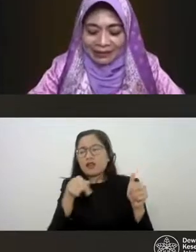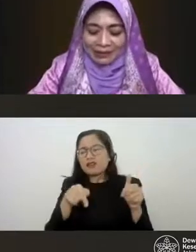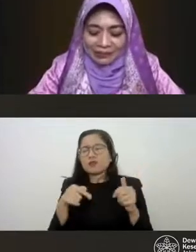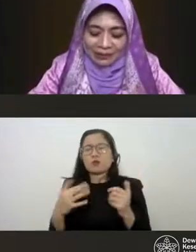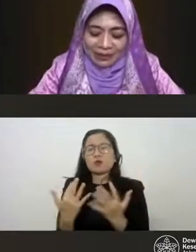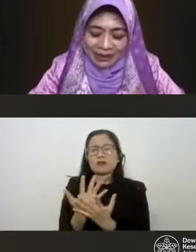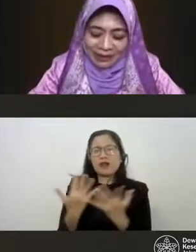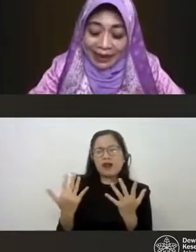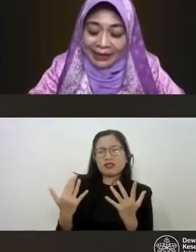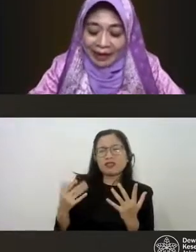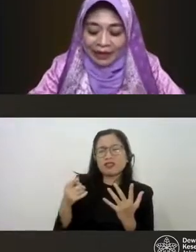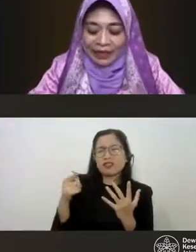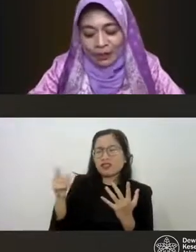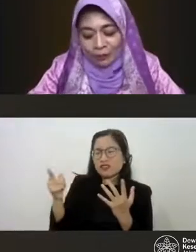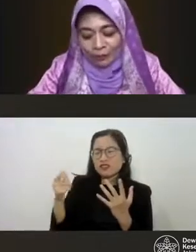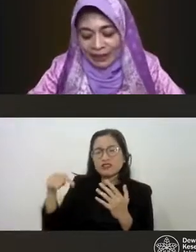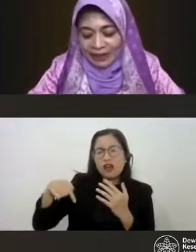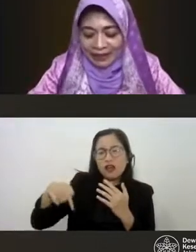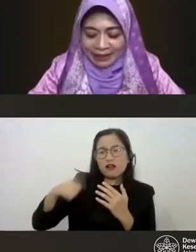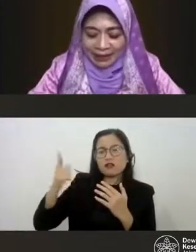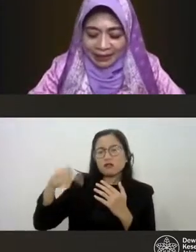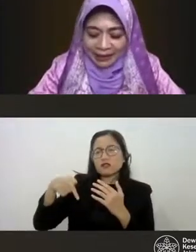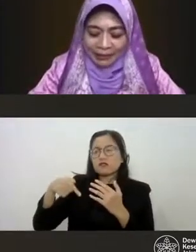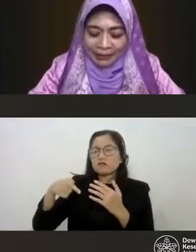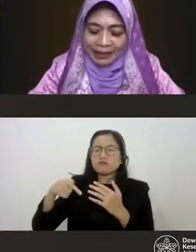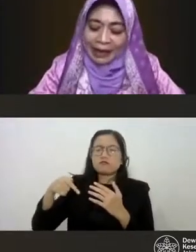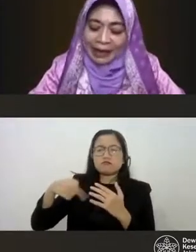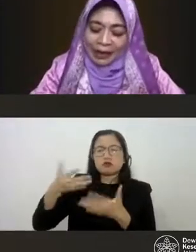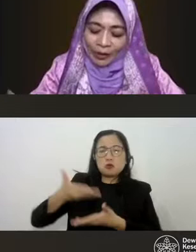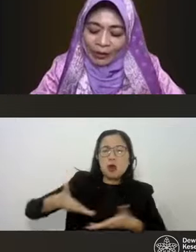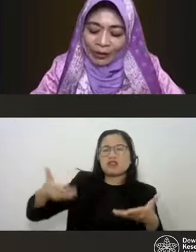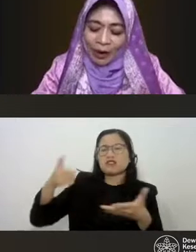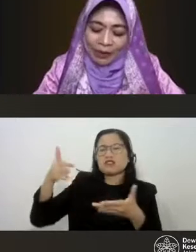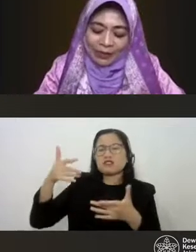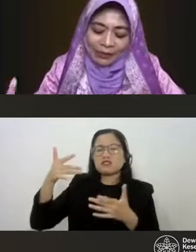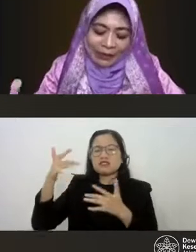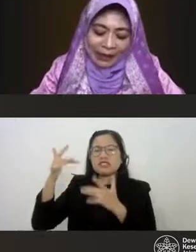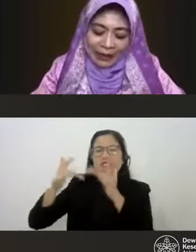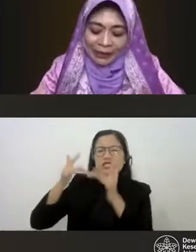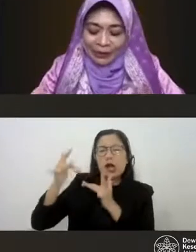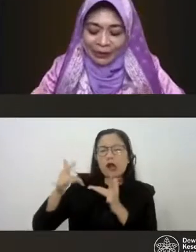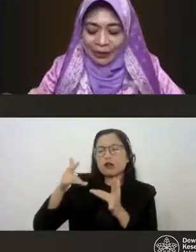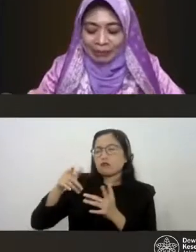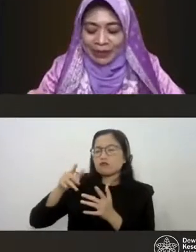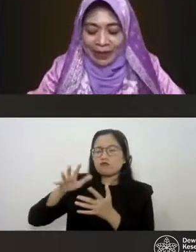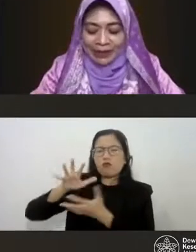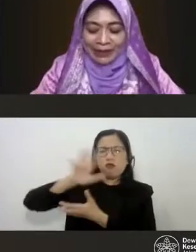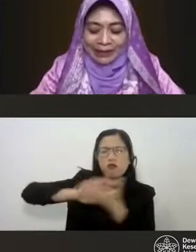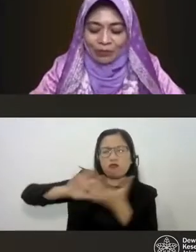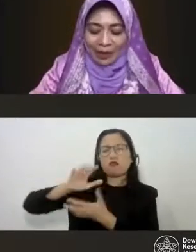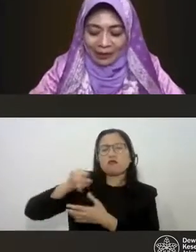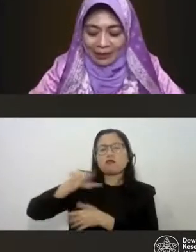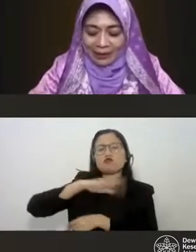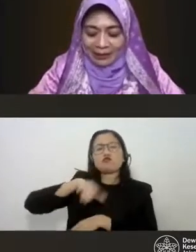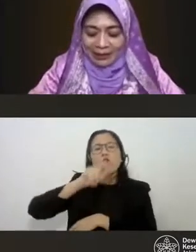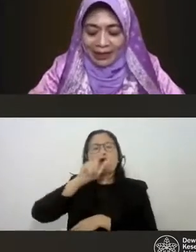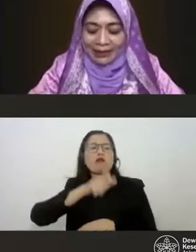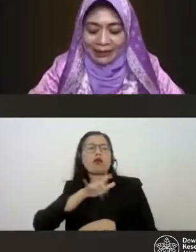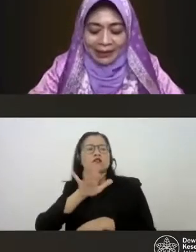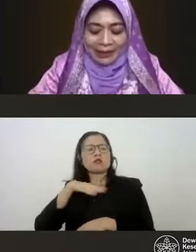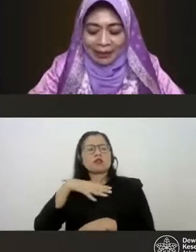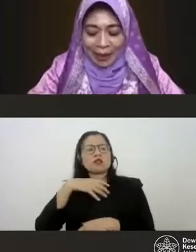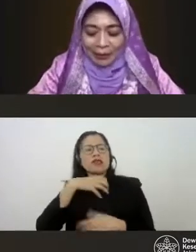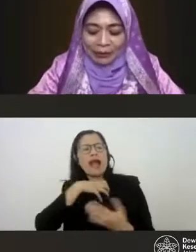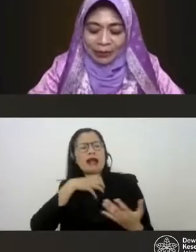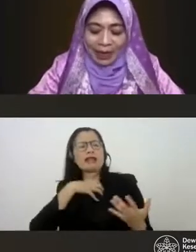yang dilanda oleh disrupsi digital sekarang ini. Dengan algoritma, orang semua tergiring untuk meyakini sebuah